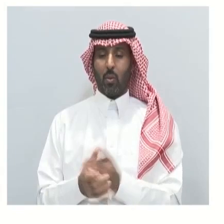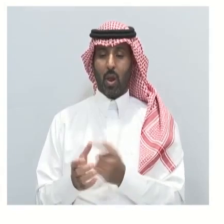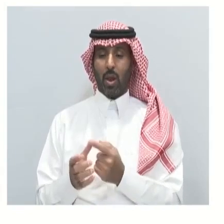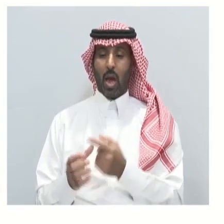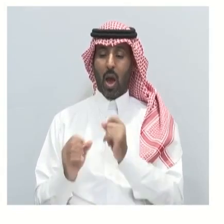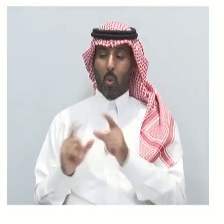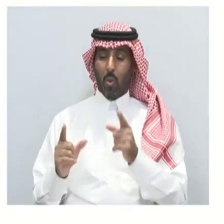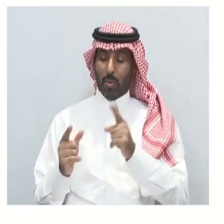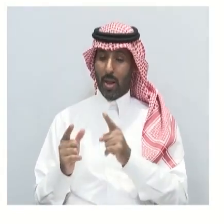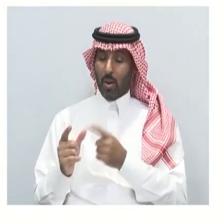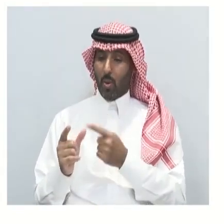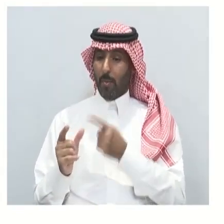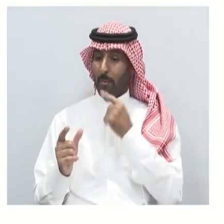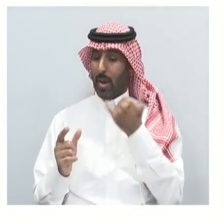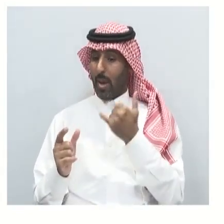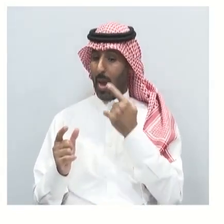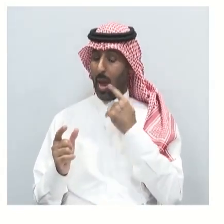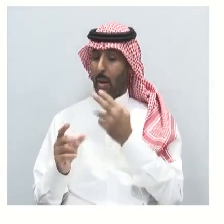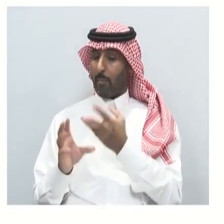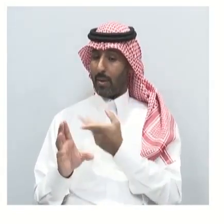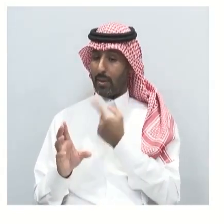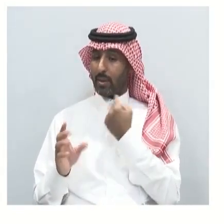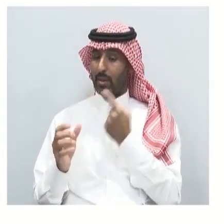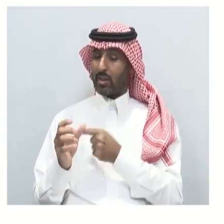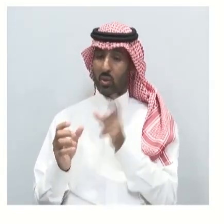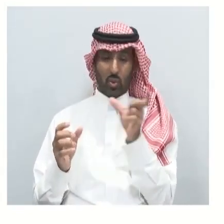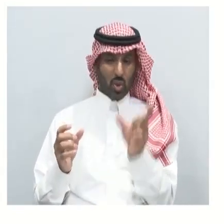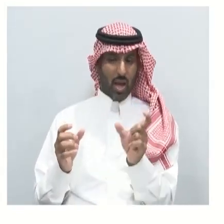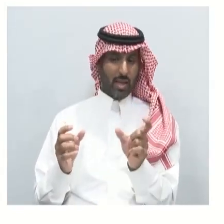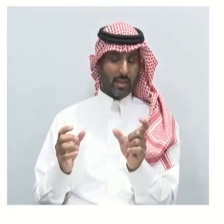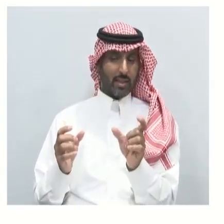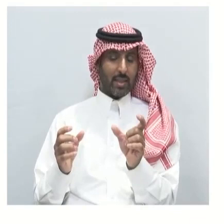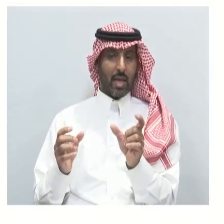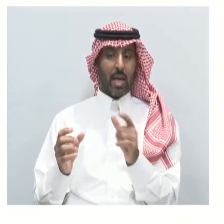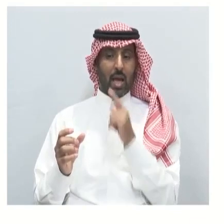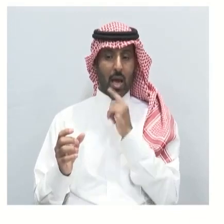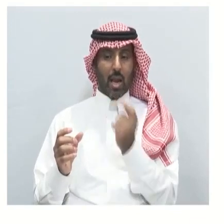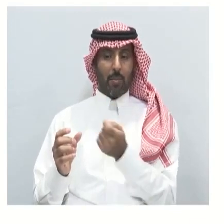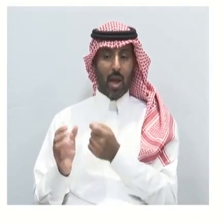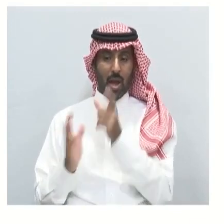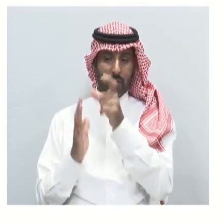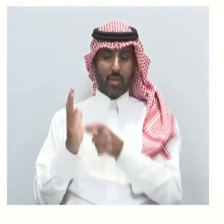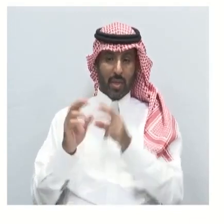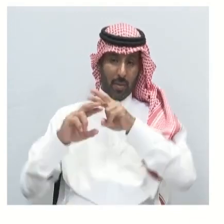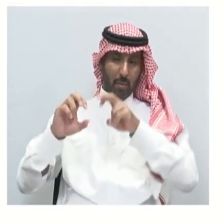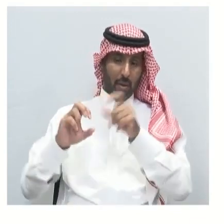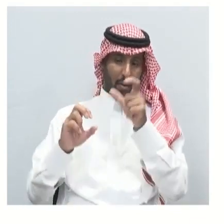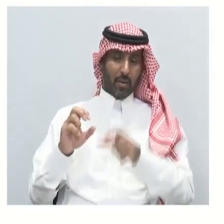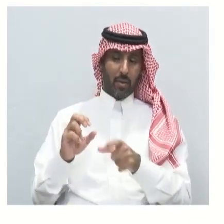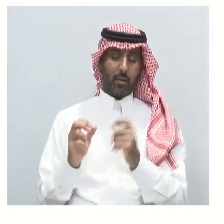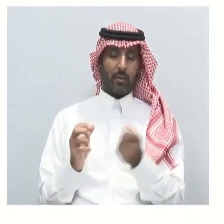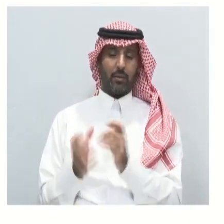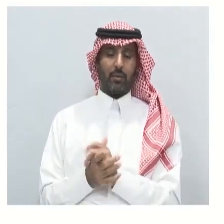اولا ابرز النتائج حيث يلخص البحث في هذه الخطوه ابرز النتائج التي توصلها بحثه وذكرنا من خلال مثال تطبيقي